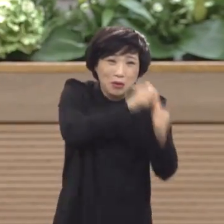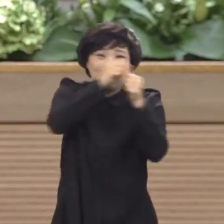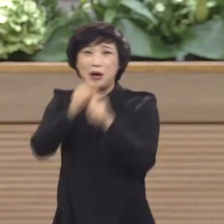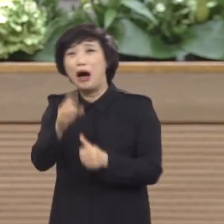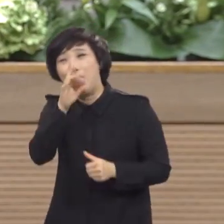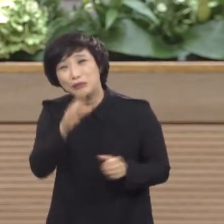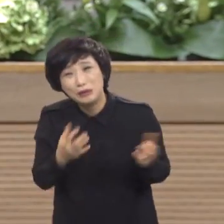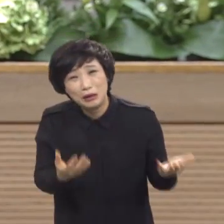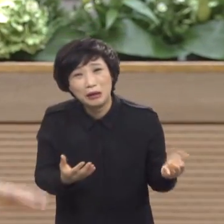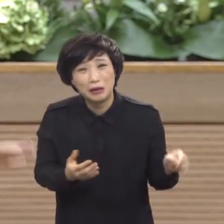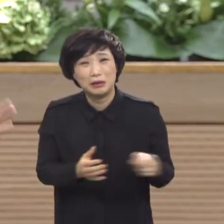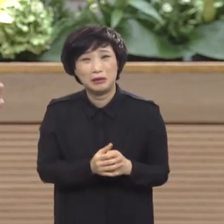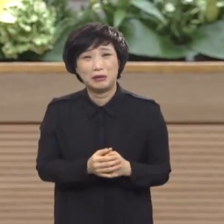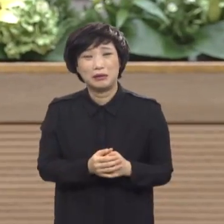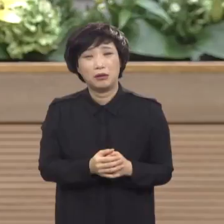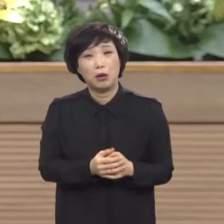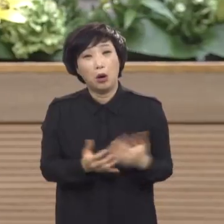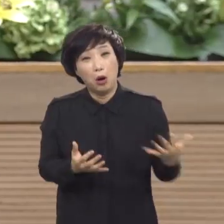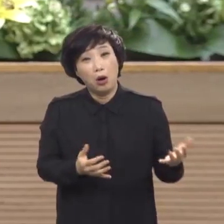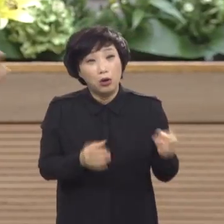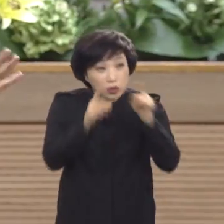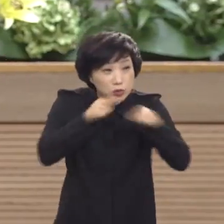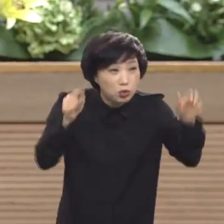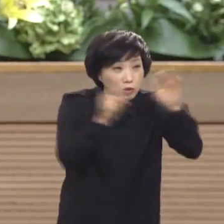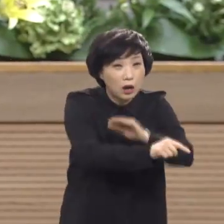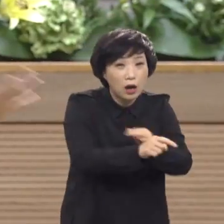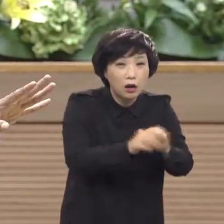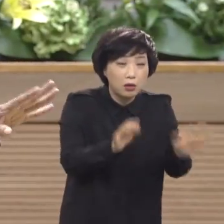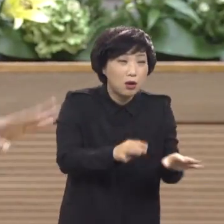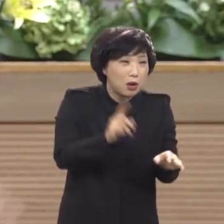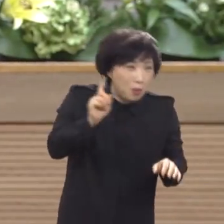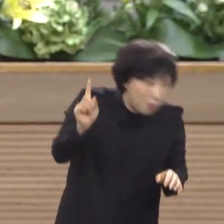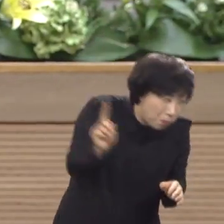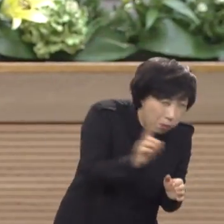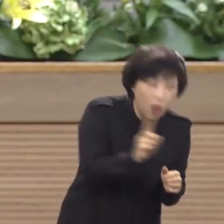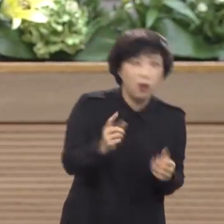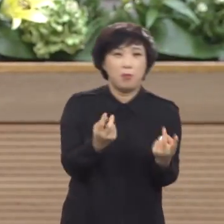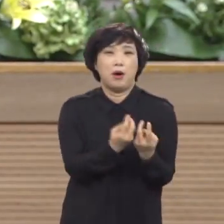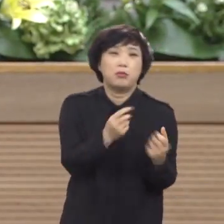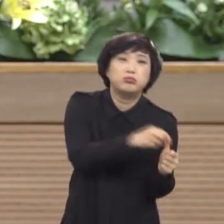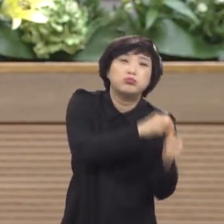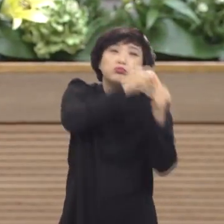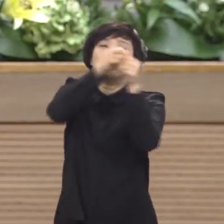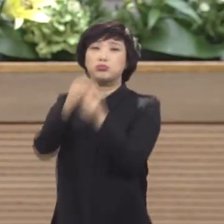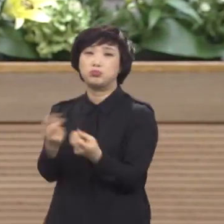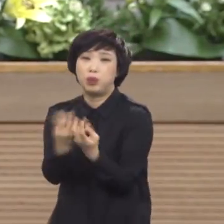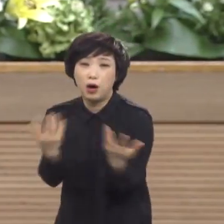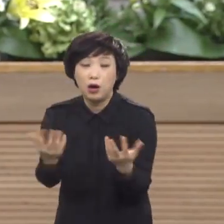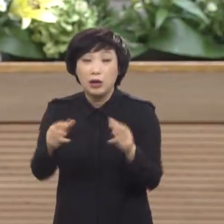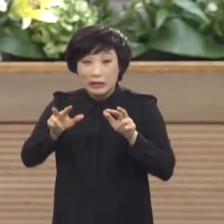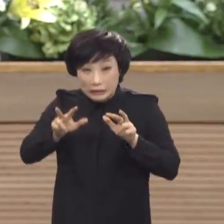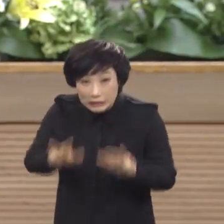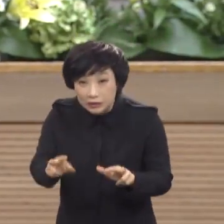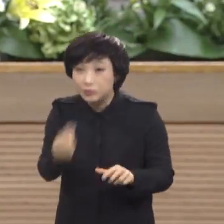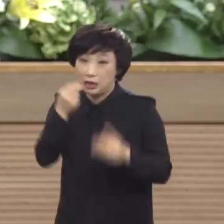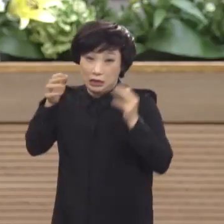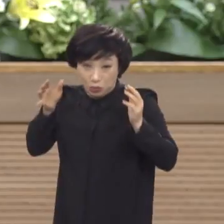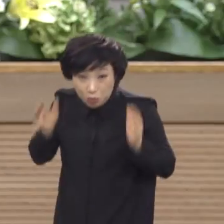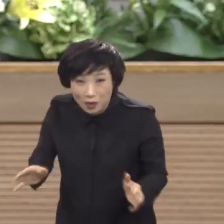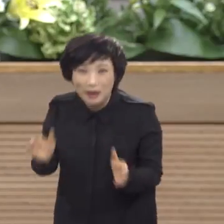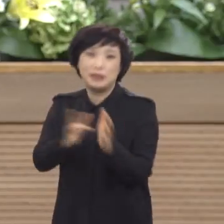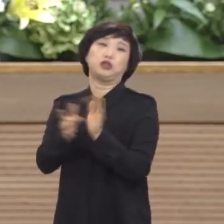힘으로도 안 돼요. 거기는 아무것도 안 되는 거예요. 살아있을 때 예수로